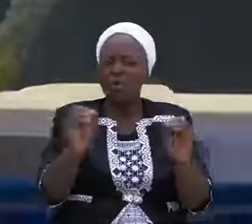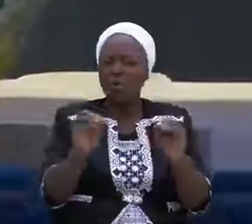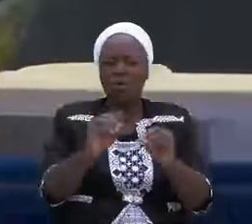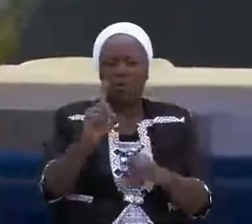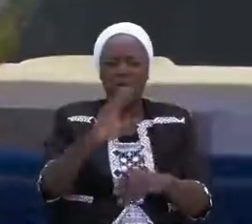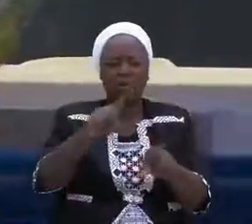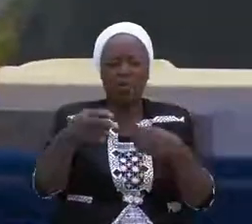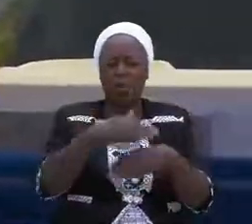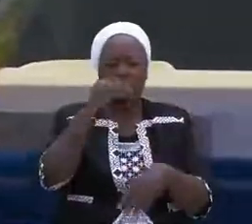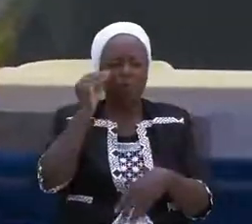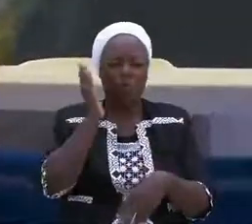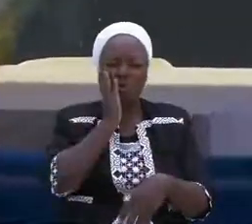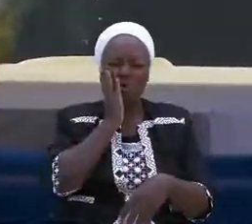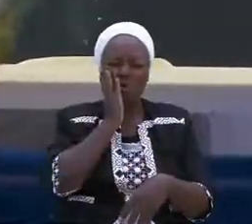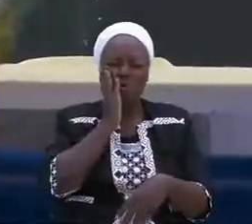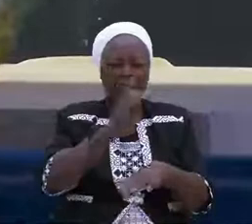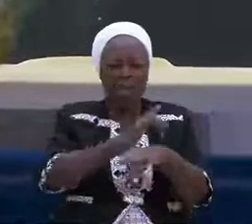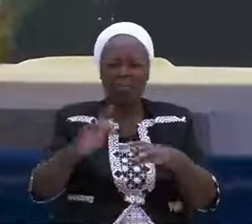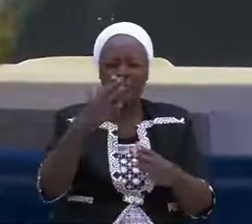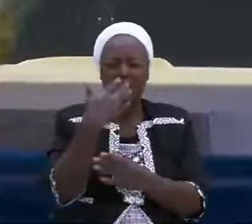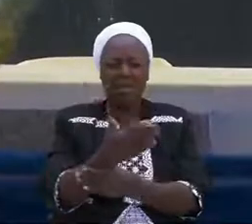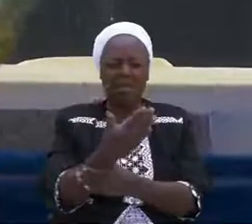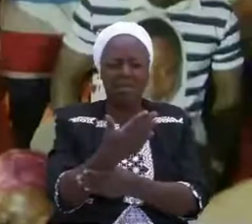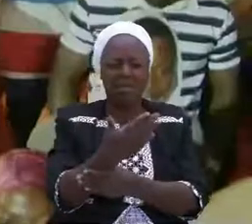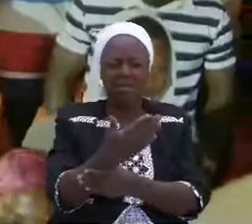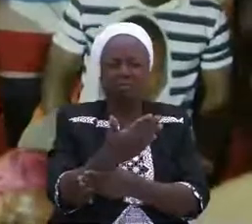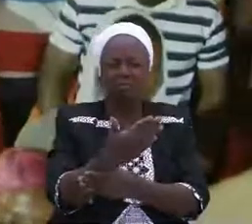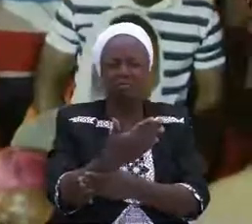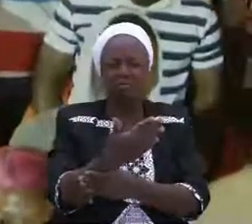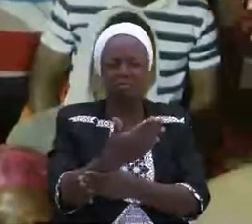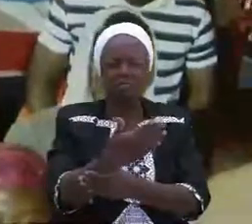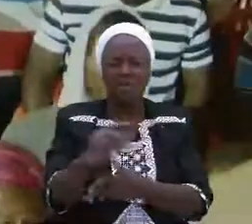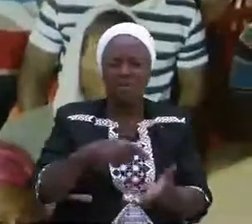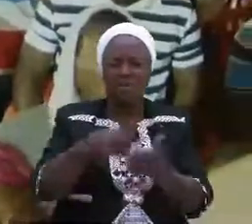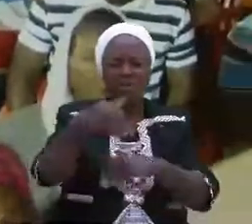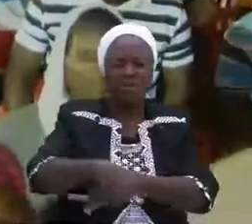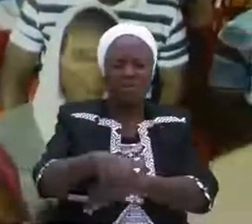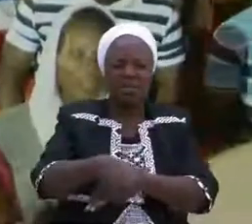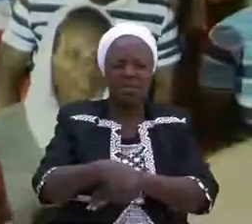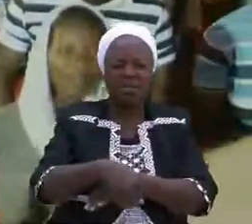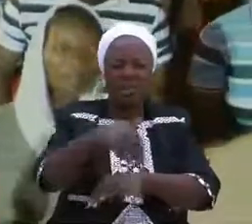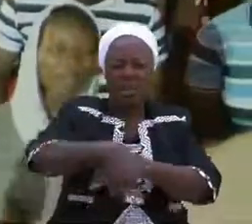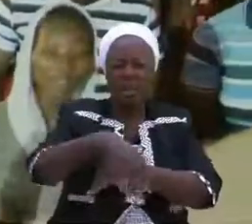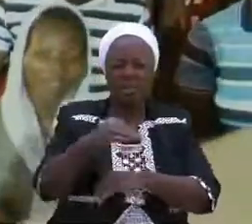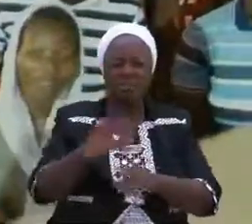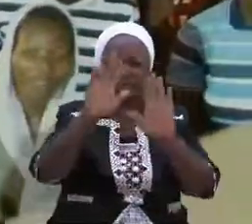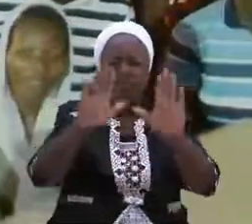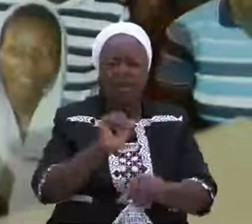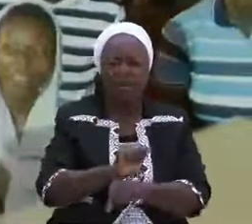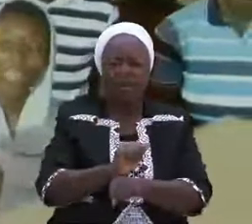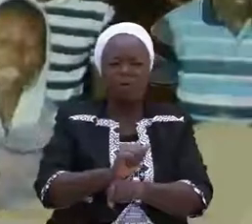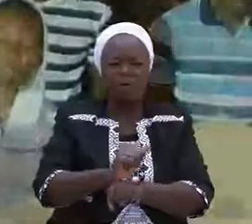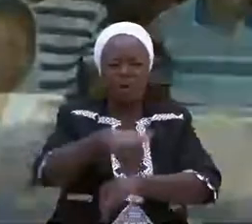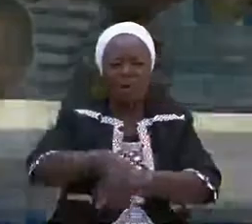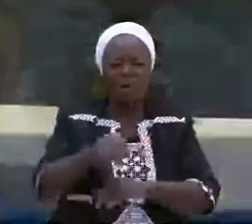Personne ne repartira à la maison les mains vides. Ce soir, nuit de miracles,